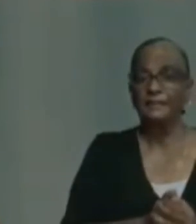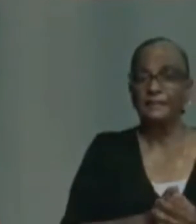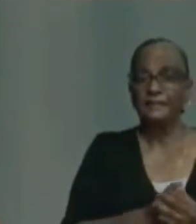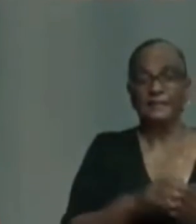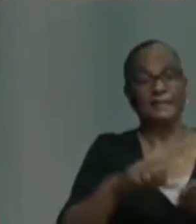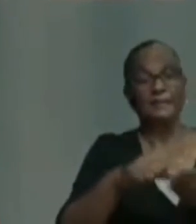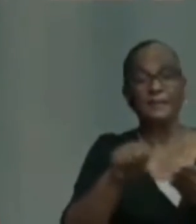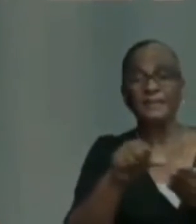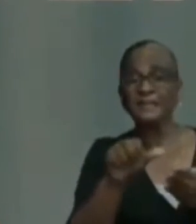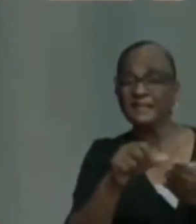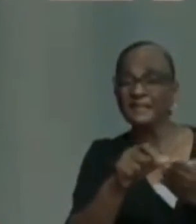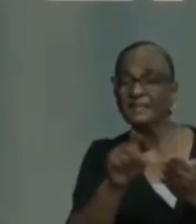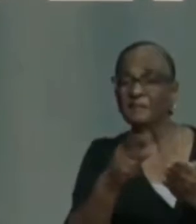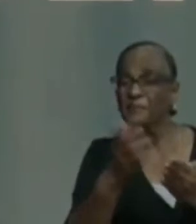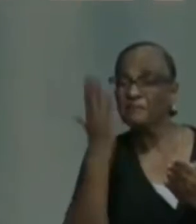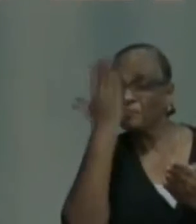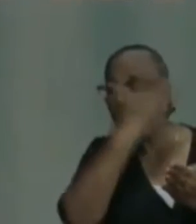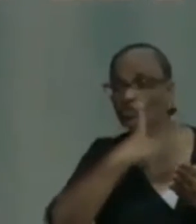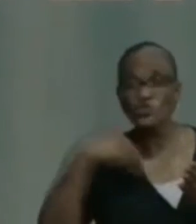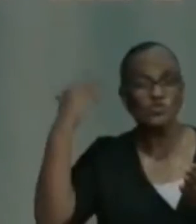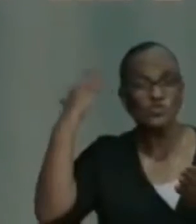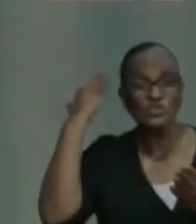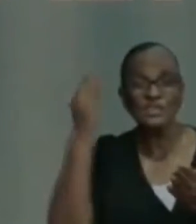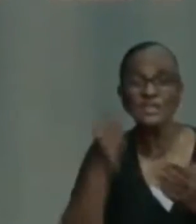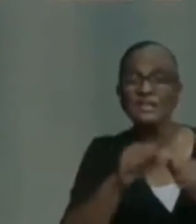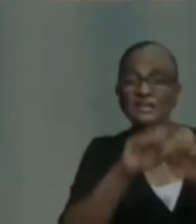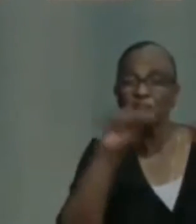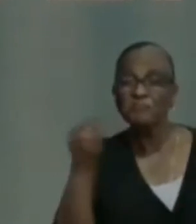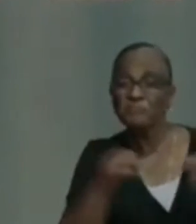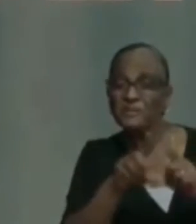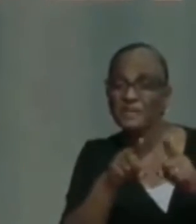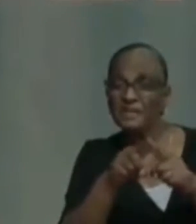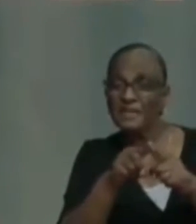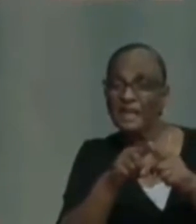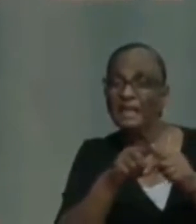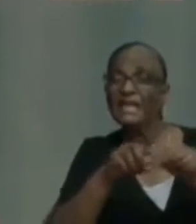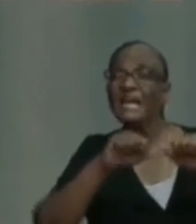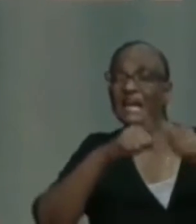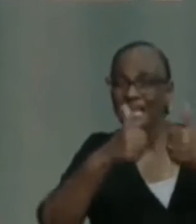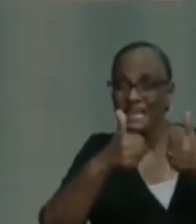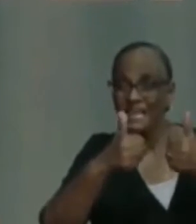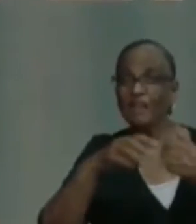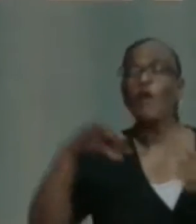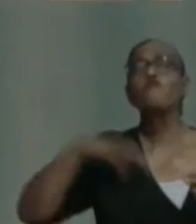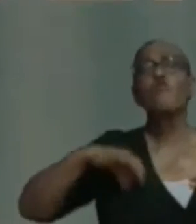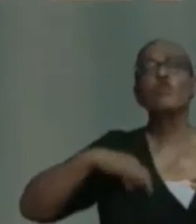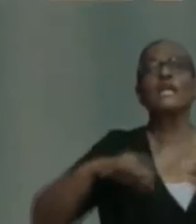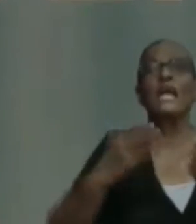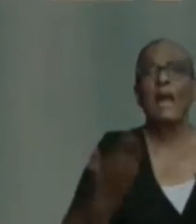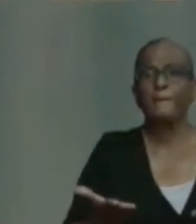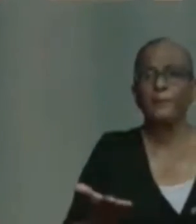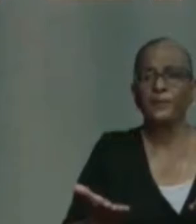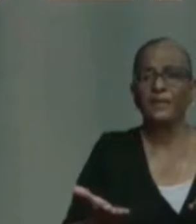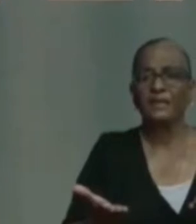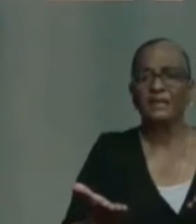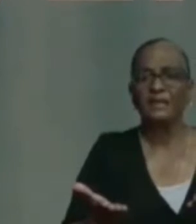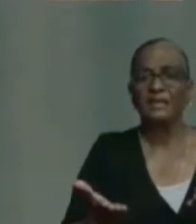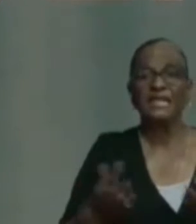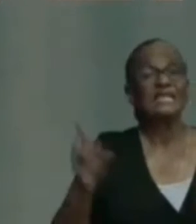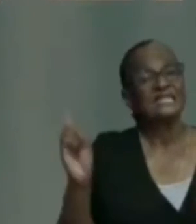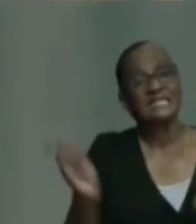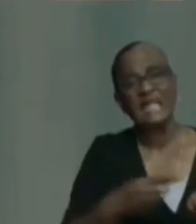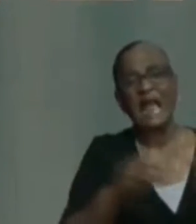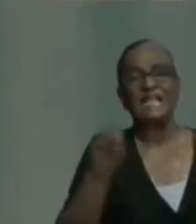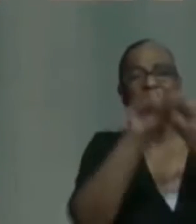denk dat menigeen binnen de Surinaamse samenleving blij gaat zijn, omdat dat dus een heleboel voordelen voor ons brengt. Het versnelt